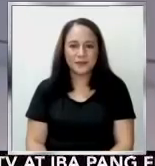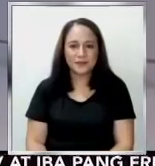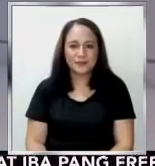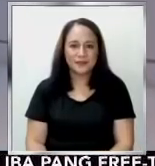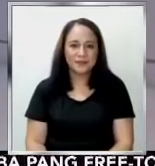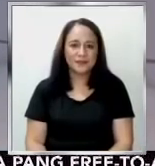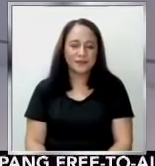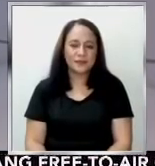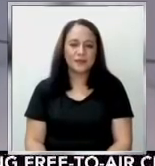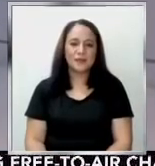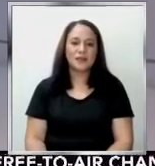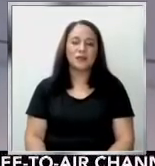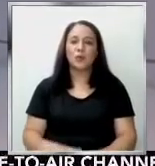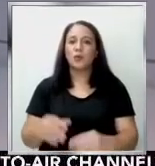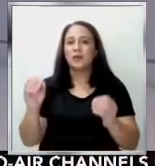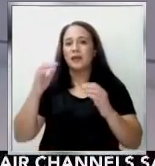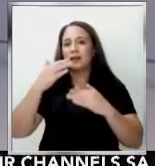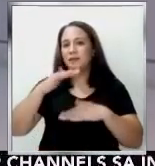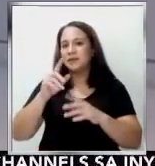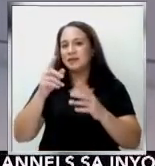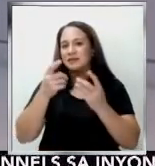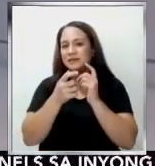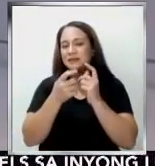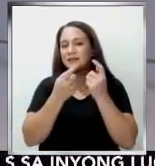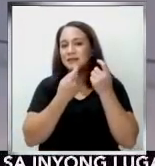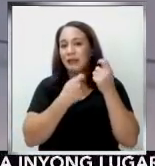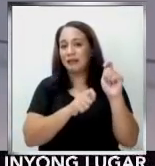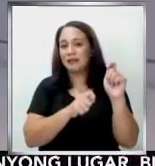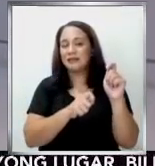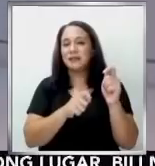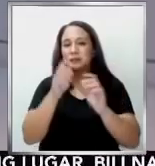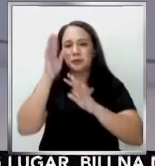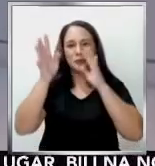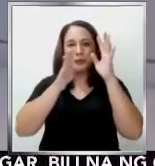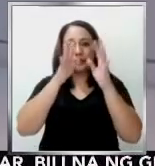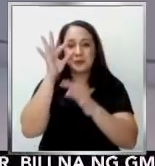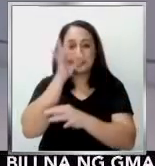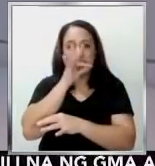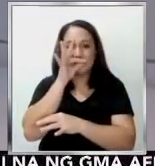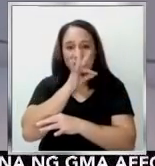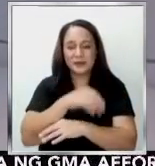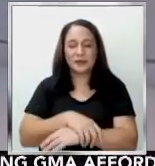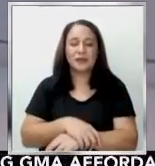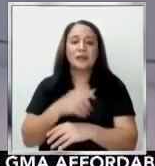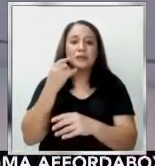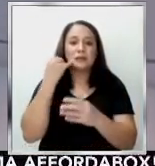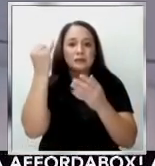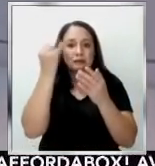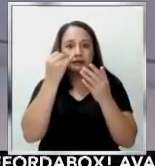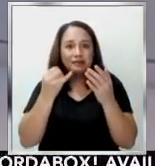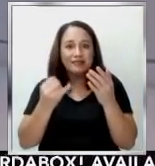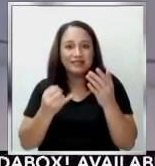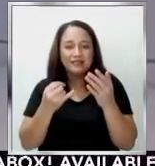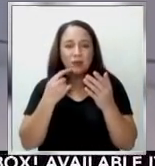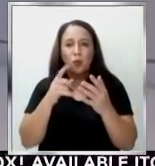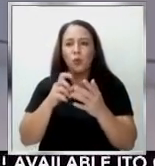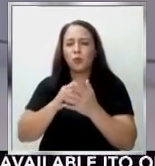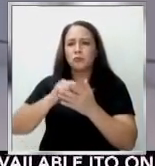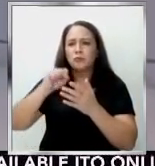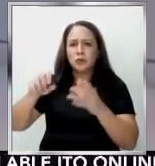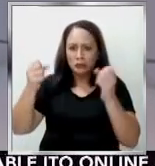Wala talagang limit ang talento at pagiging malikhain ng mga Pinoy. Mapadahon o kahit mga bagay na patapon na, aba e kaya pang